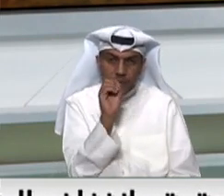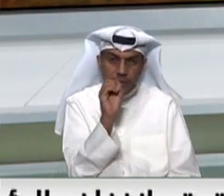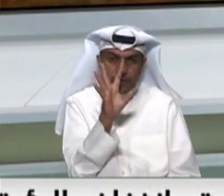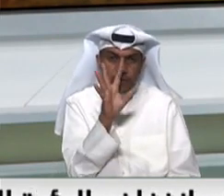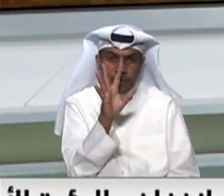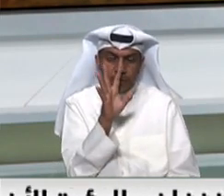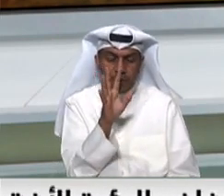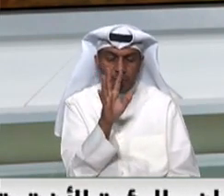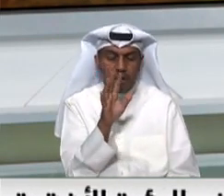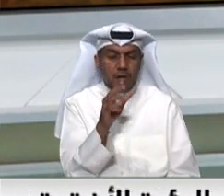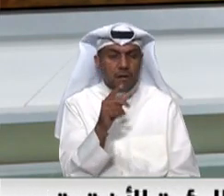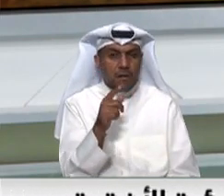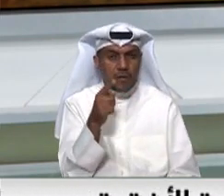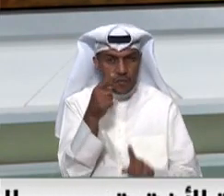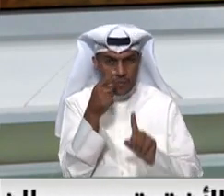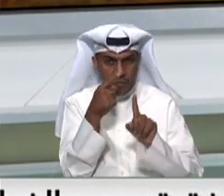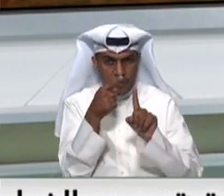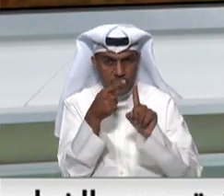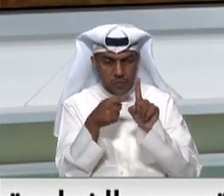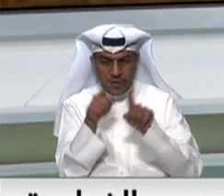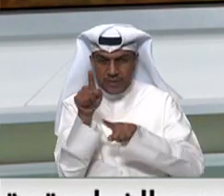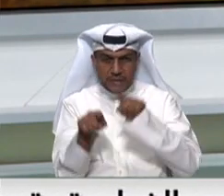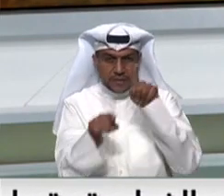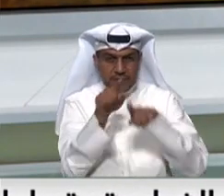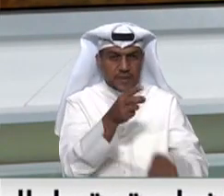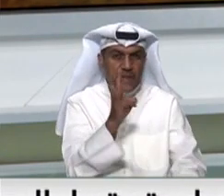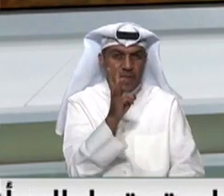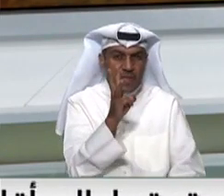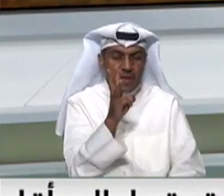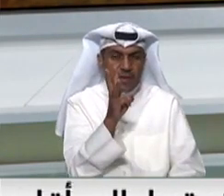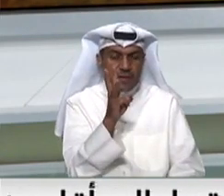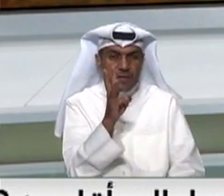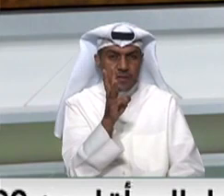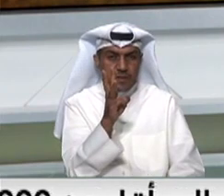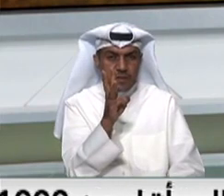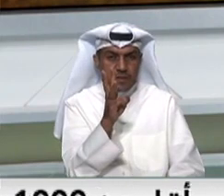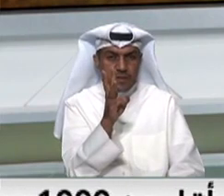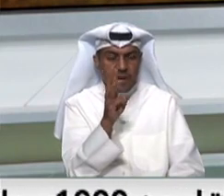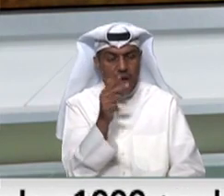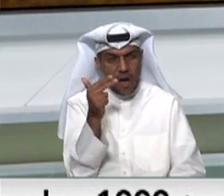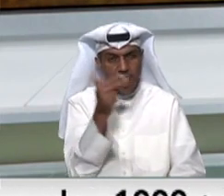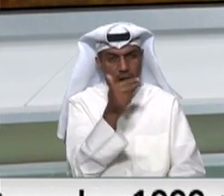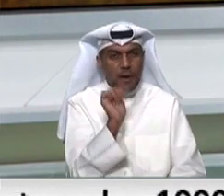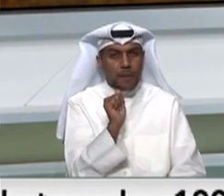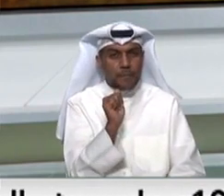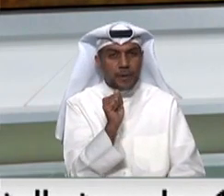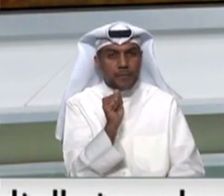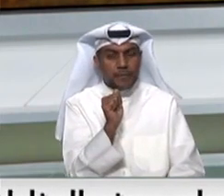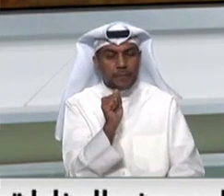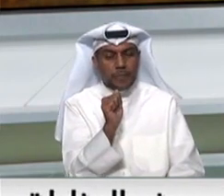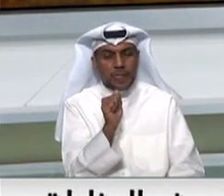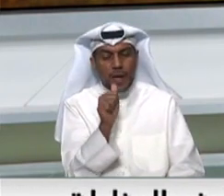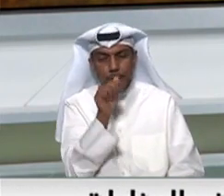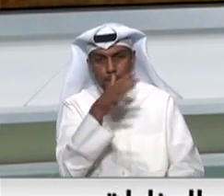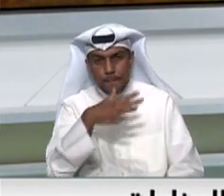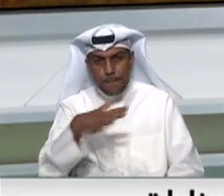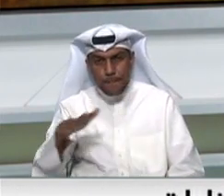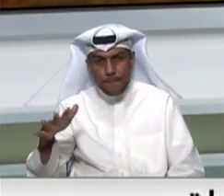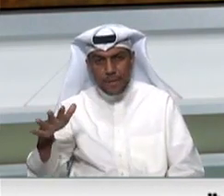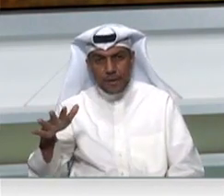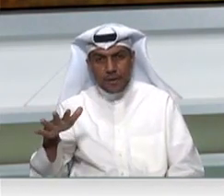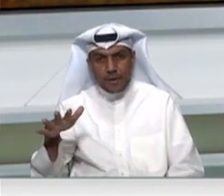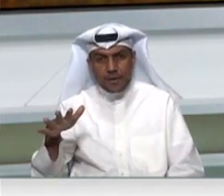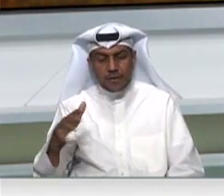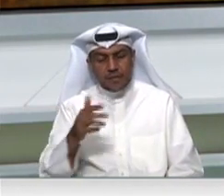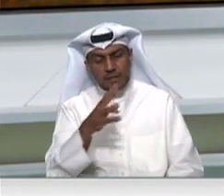تكون درجات الحرارة الصغرى متفاوتة ما بين 13 درجة مئوية في المناطق الغربية، المناطق الساحلية والجزر متفاوتة ما